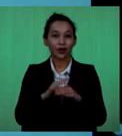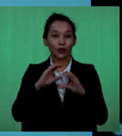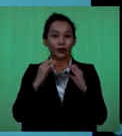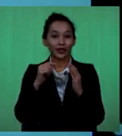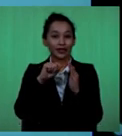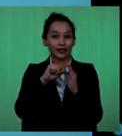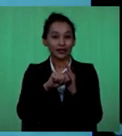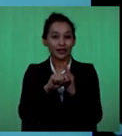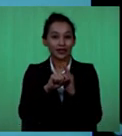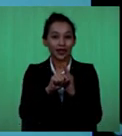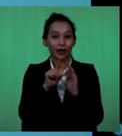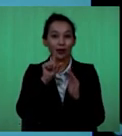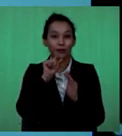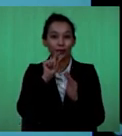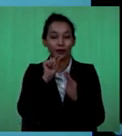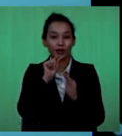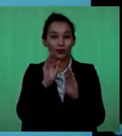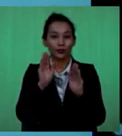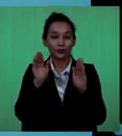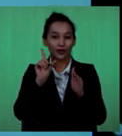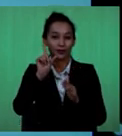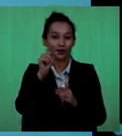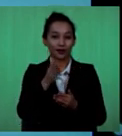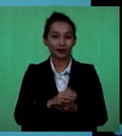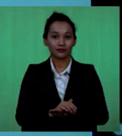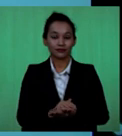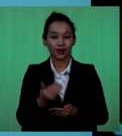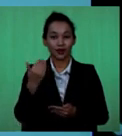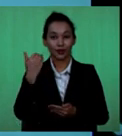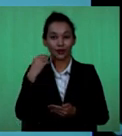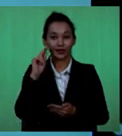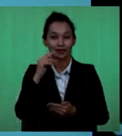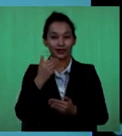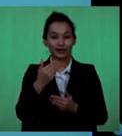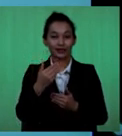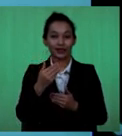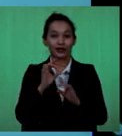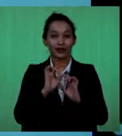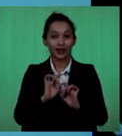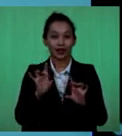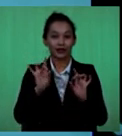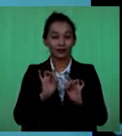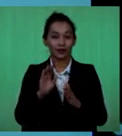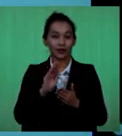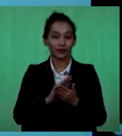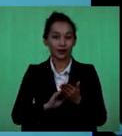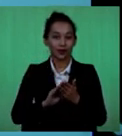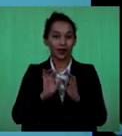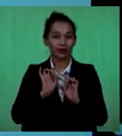polapon uchib chiqib ketadi. Oldingi darslarda sizlarga aytib o'tgandim, yana takrorlayman